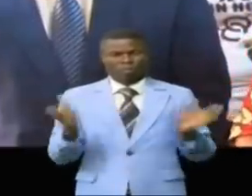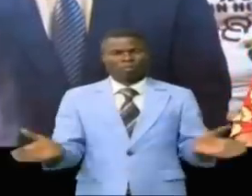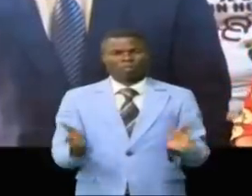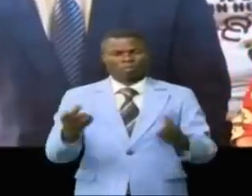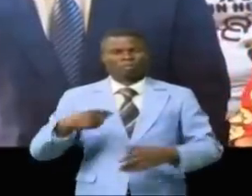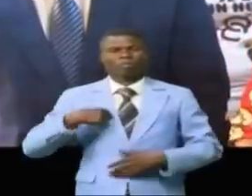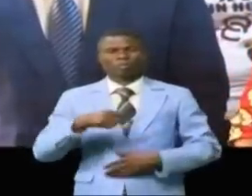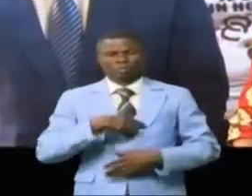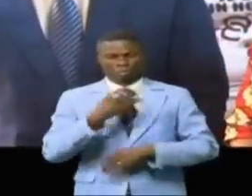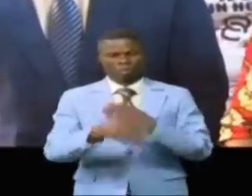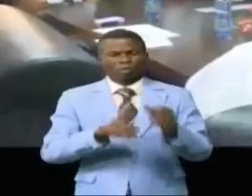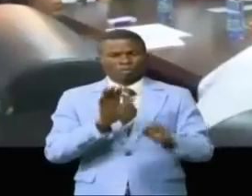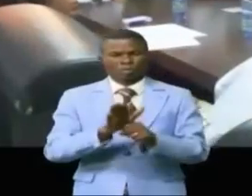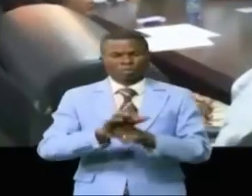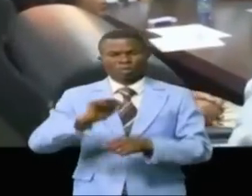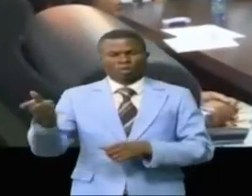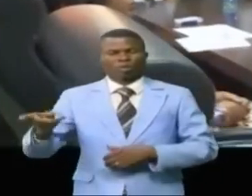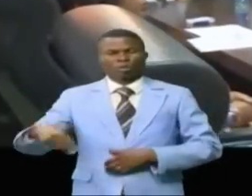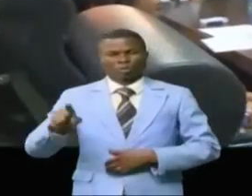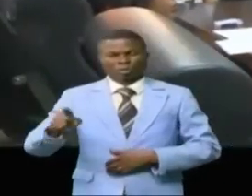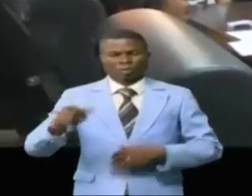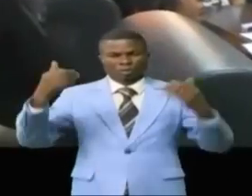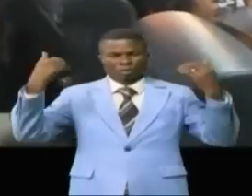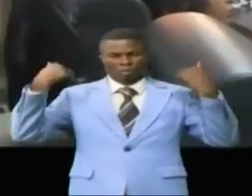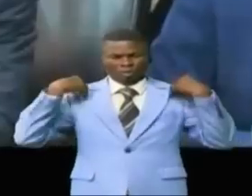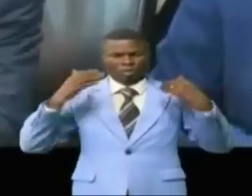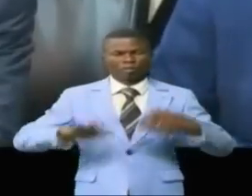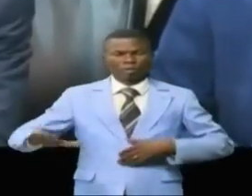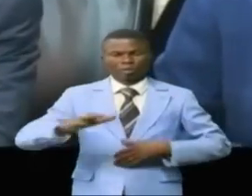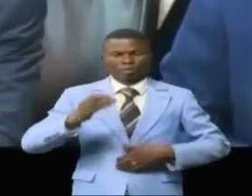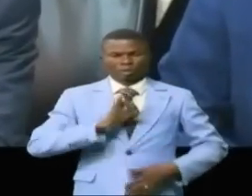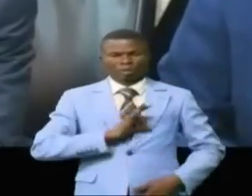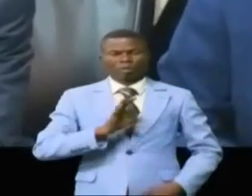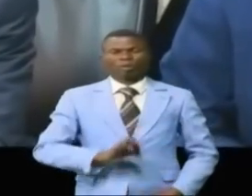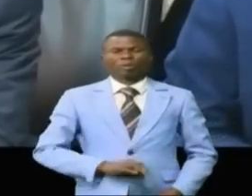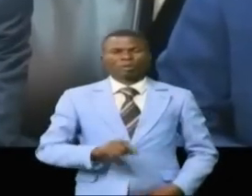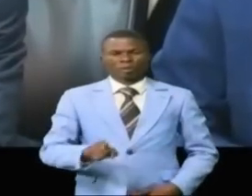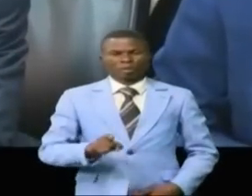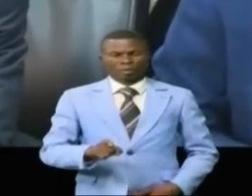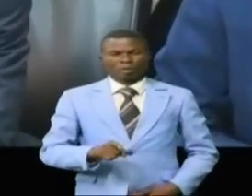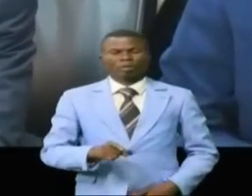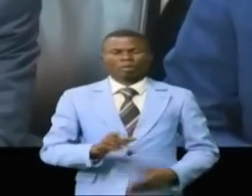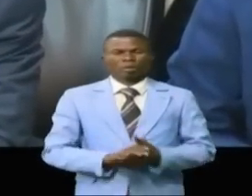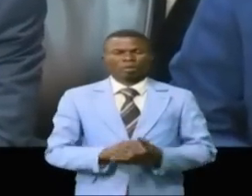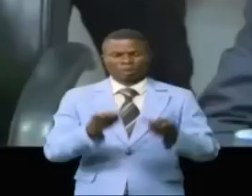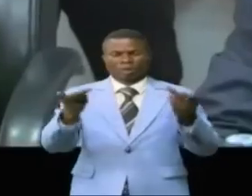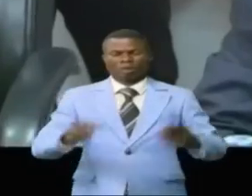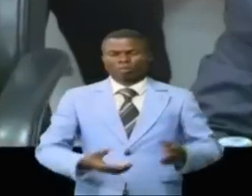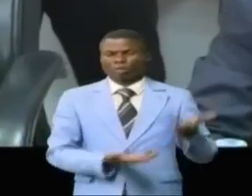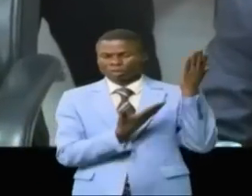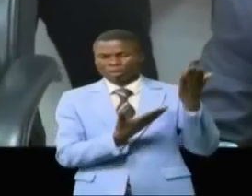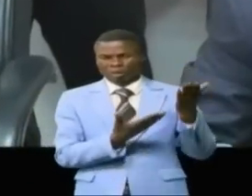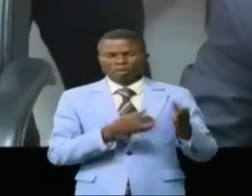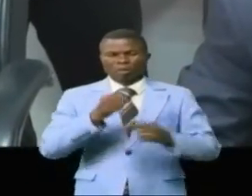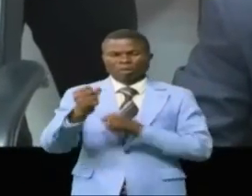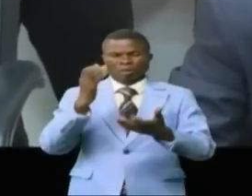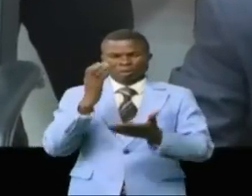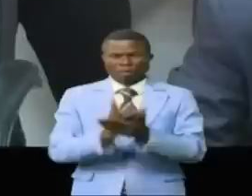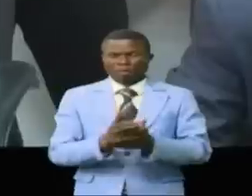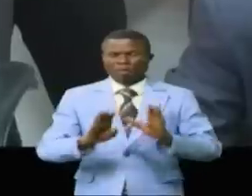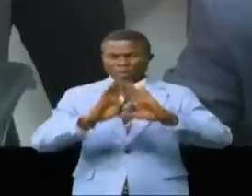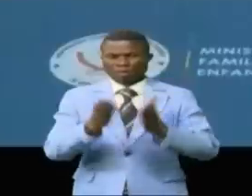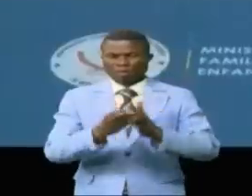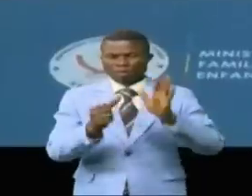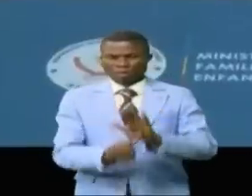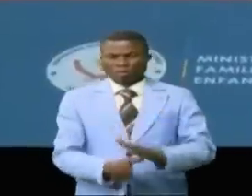de faire encore davantage. Le chef de l'État, Félix-Antoine Tshisekedi Tshilombo, qui accorde une place de choix dans la lutte contre toute forme